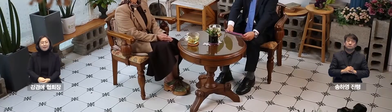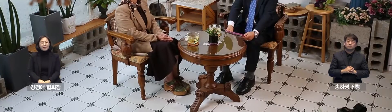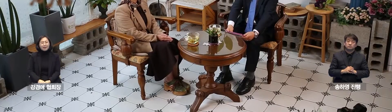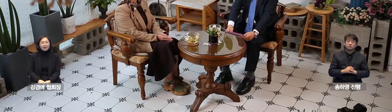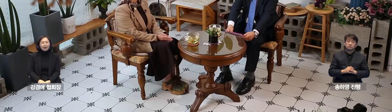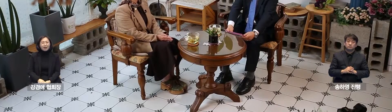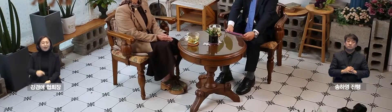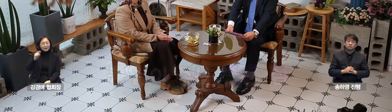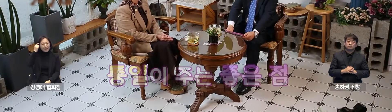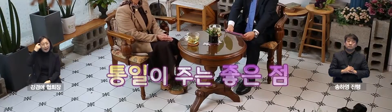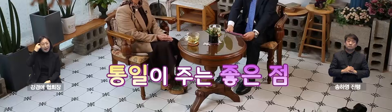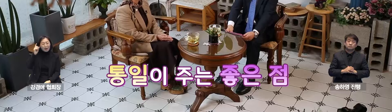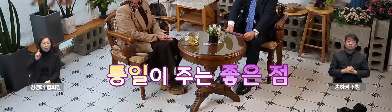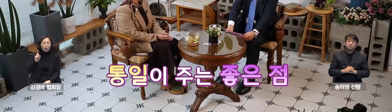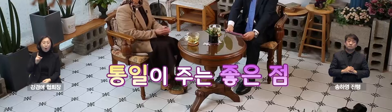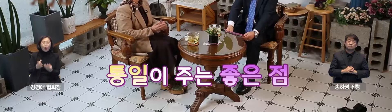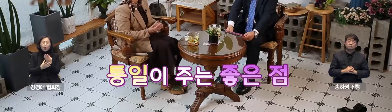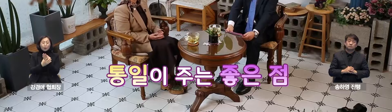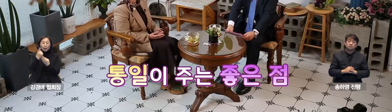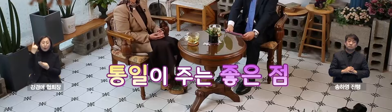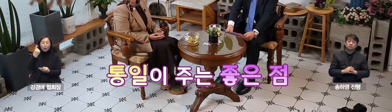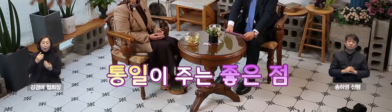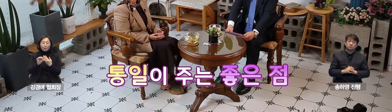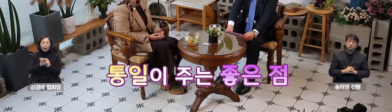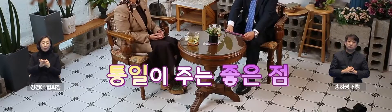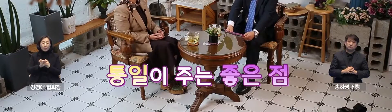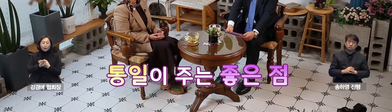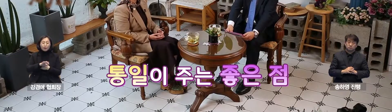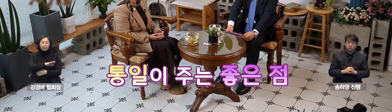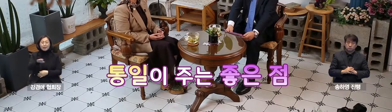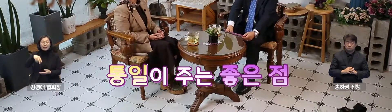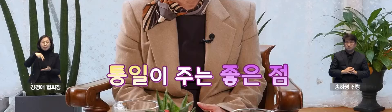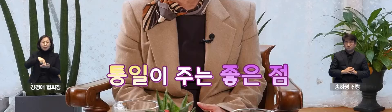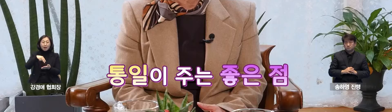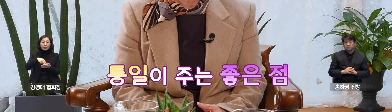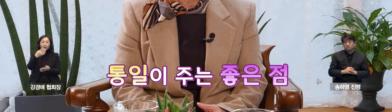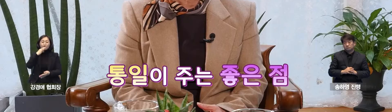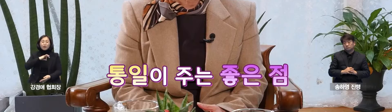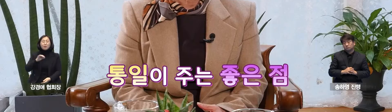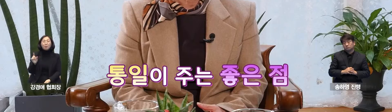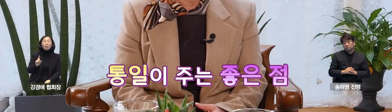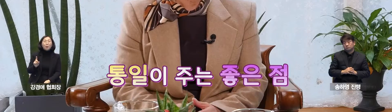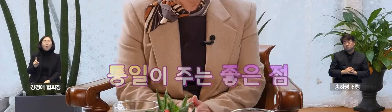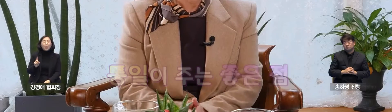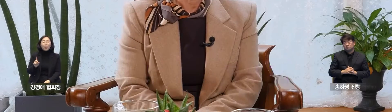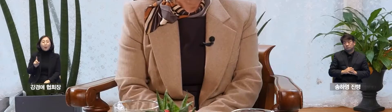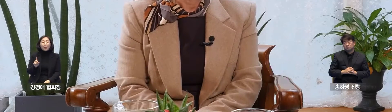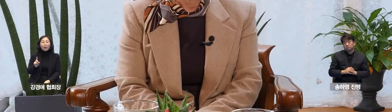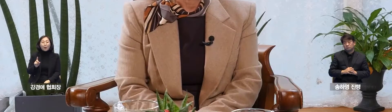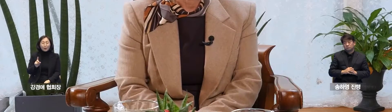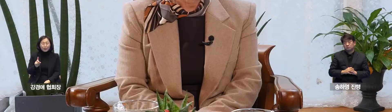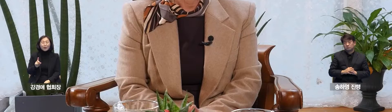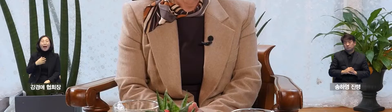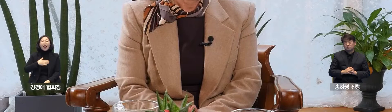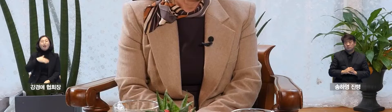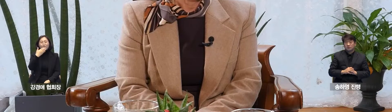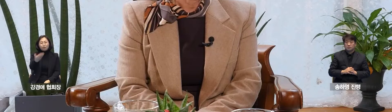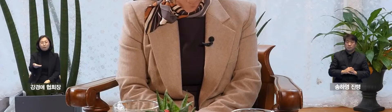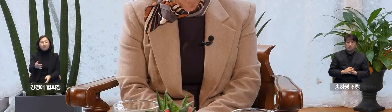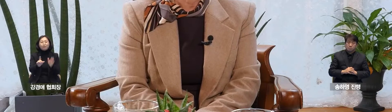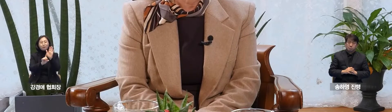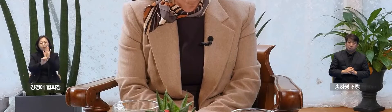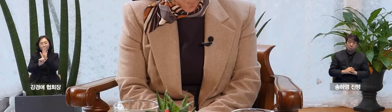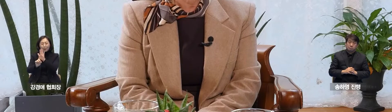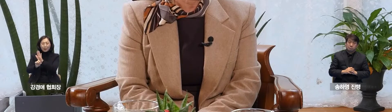생각할 부분이 통일이 된다면 우리한테 어떤 좋은 점들이 올 것인가라는 그런 홍보, 광고